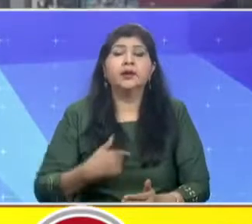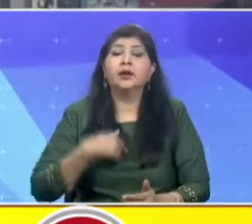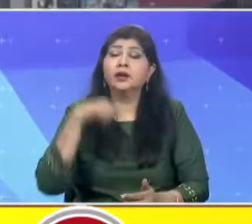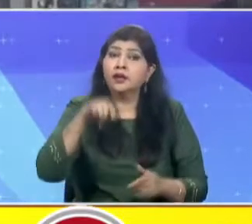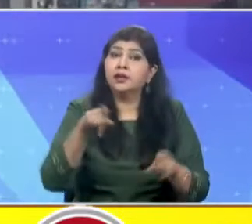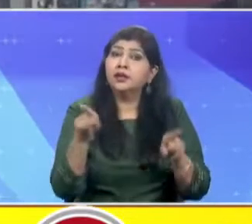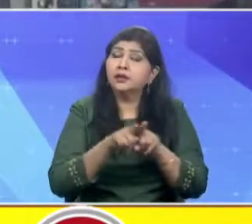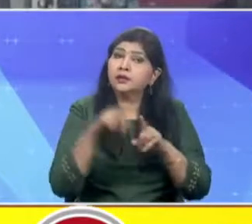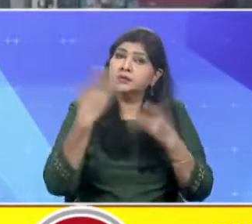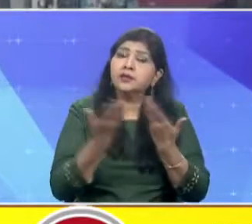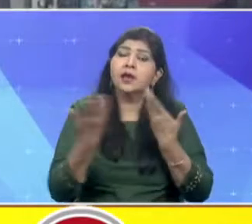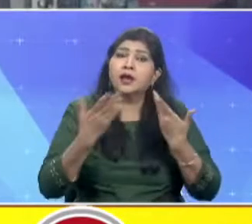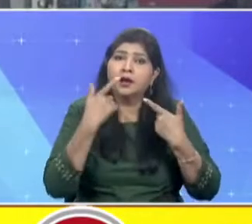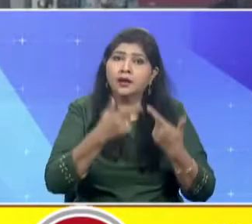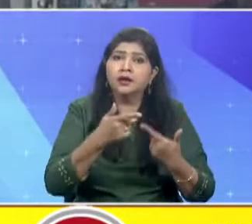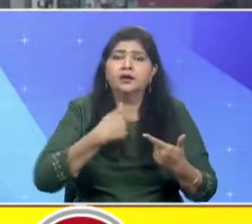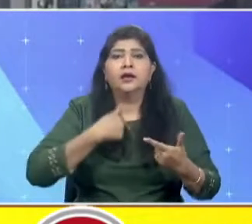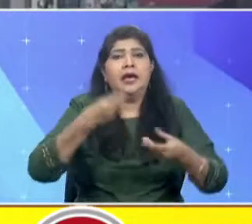ये